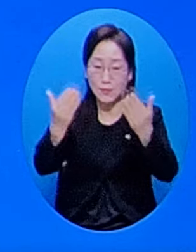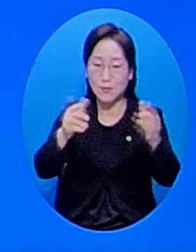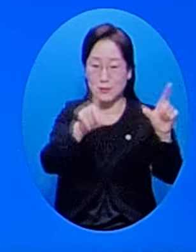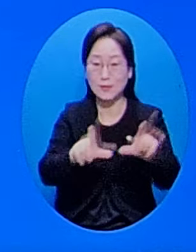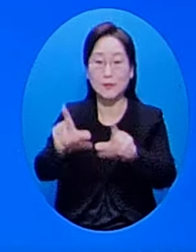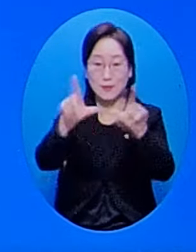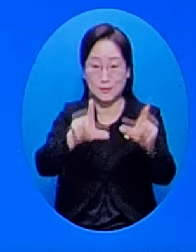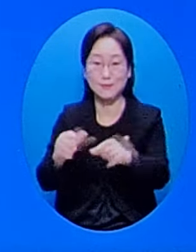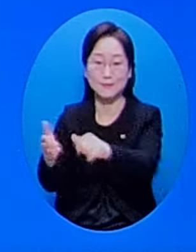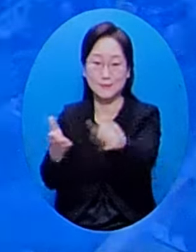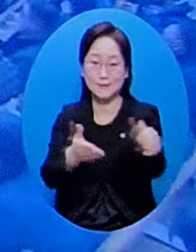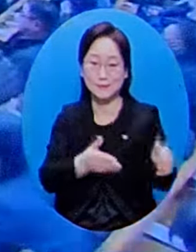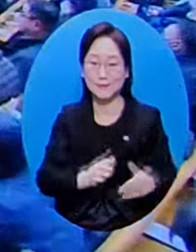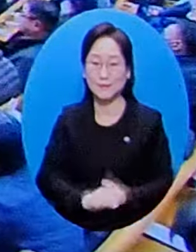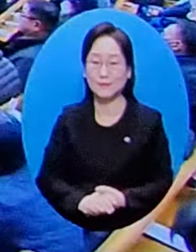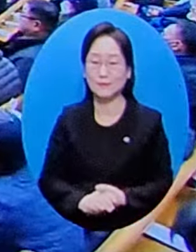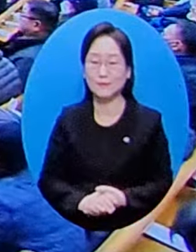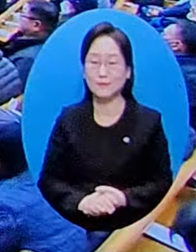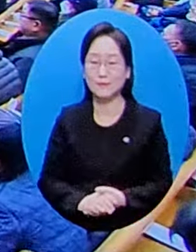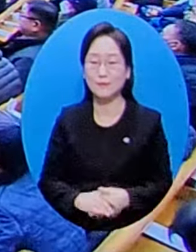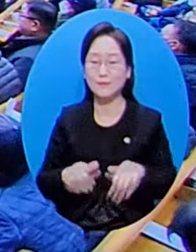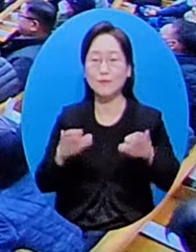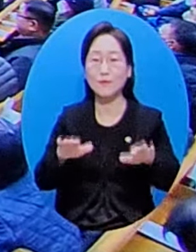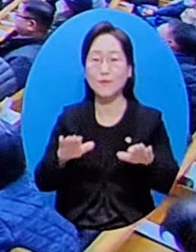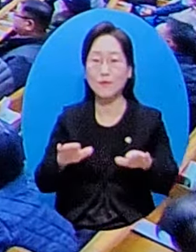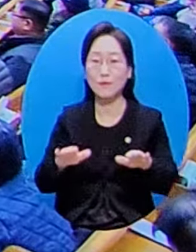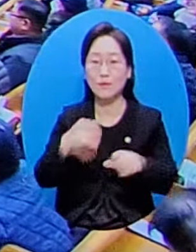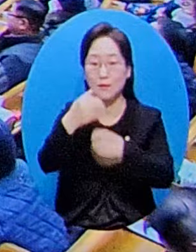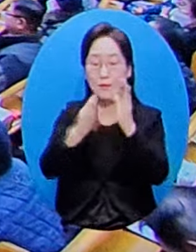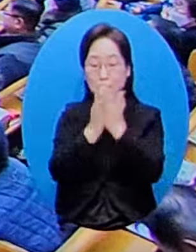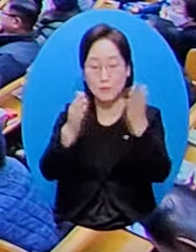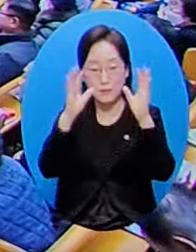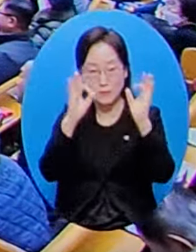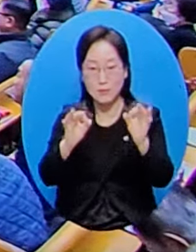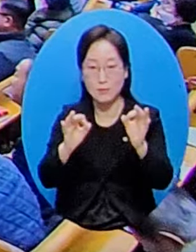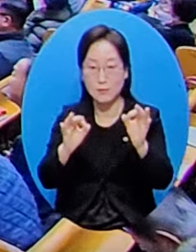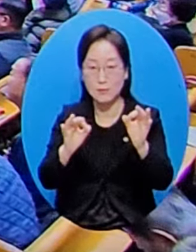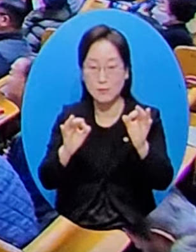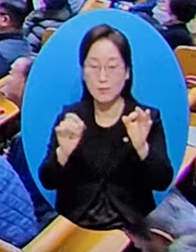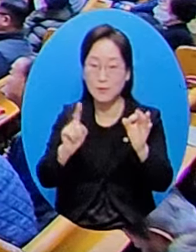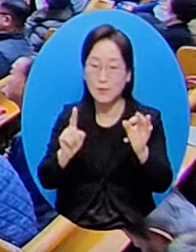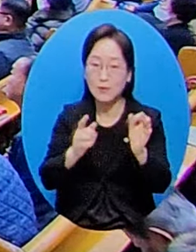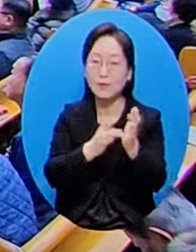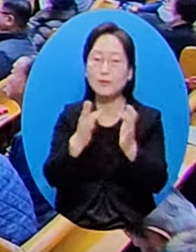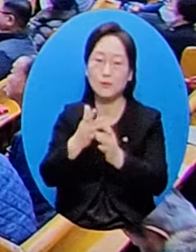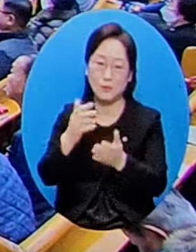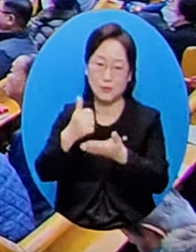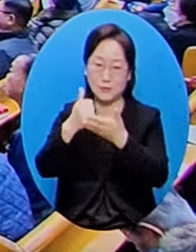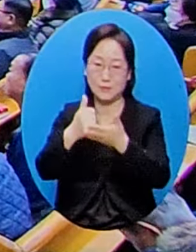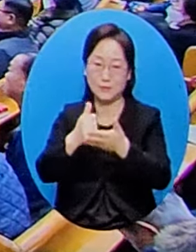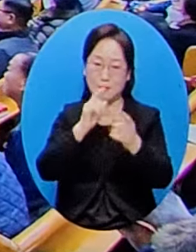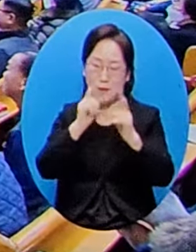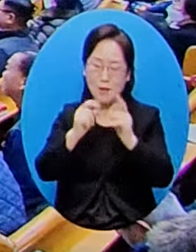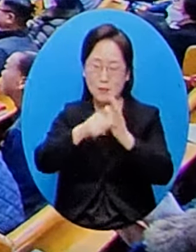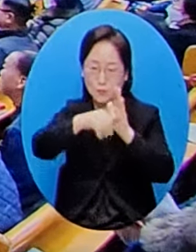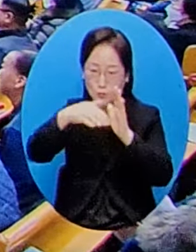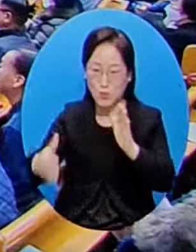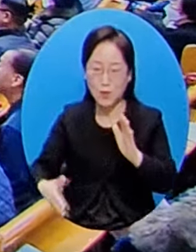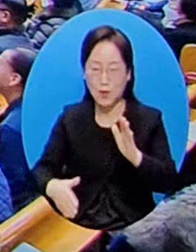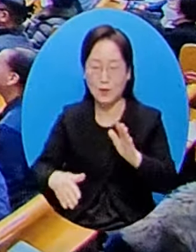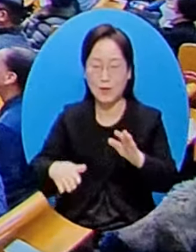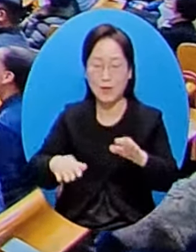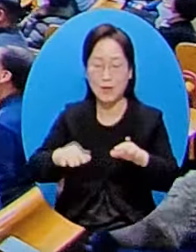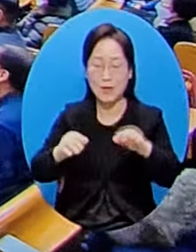되어야 할 것입니다. 오늘 성경 보면 말씀은 예수님께서 말씀하신 그 유명한 달란트